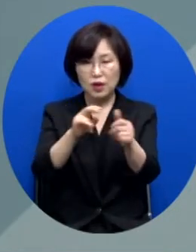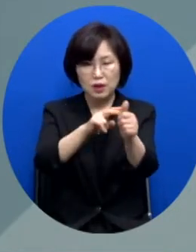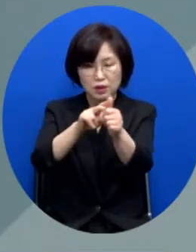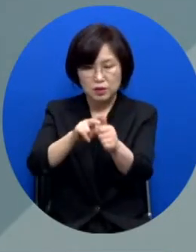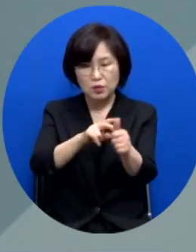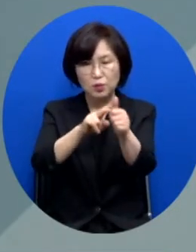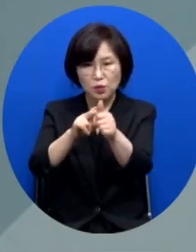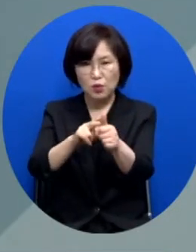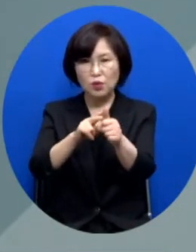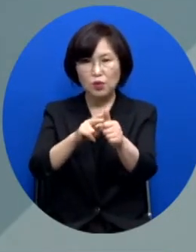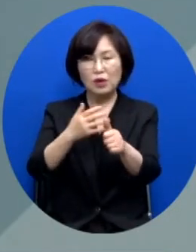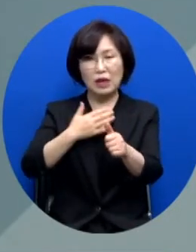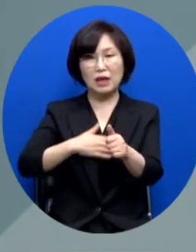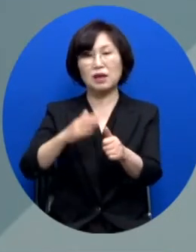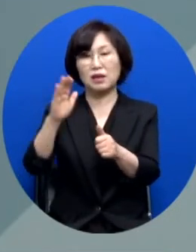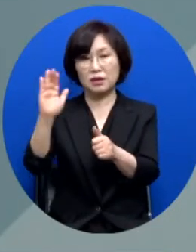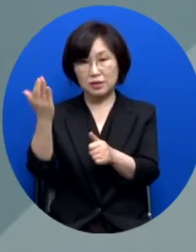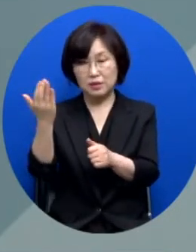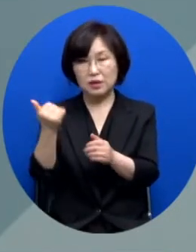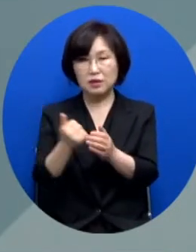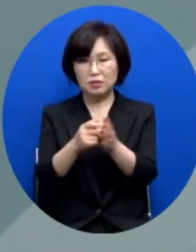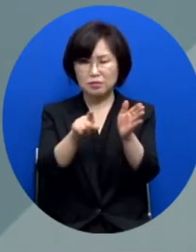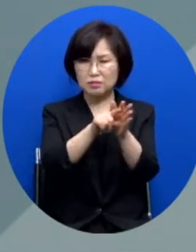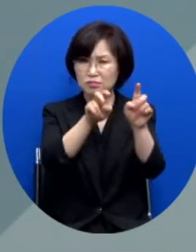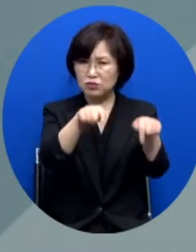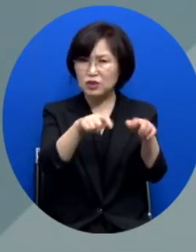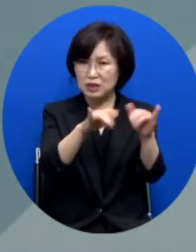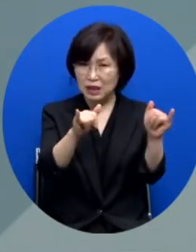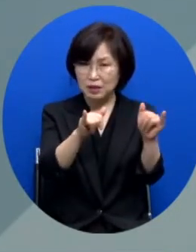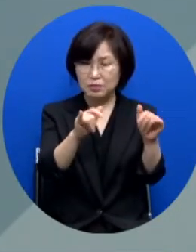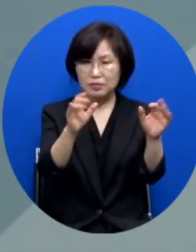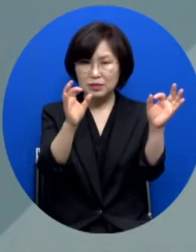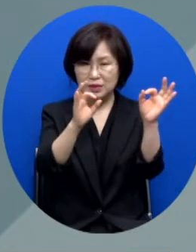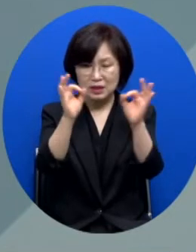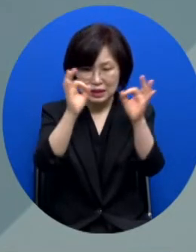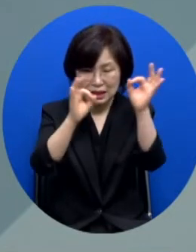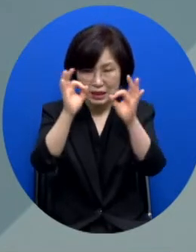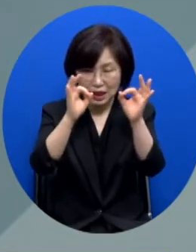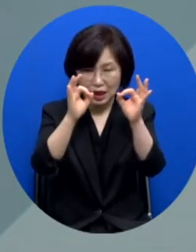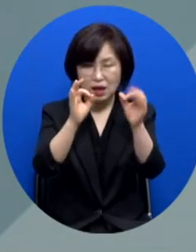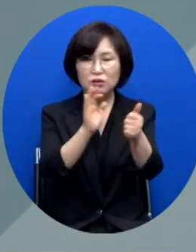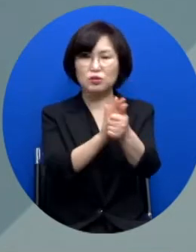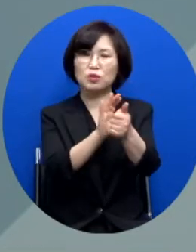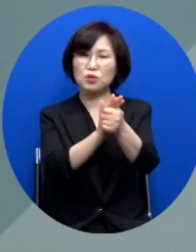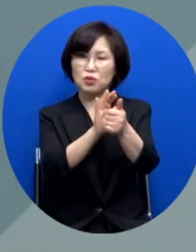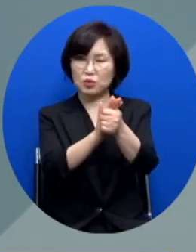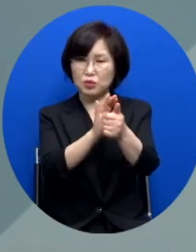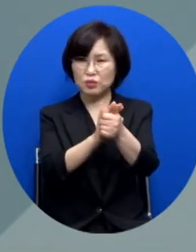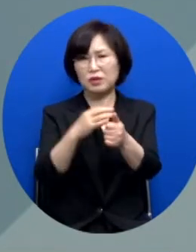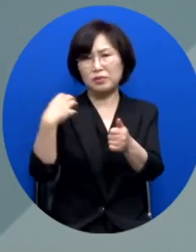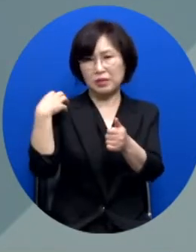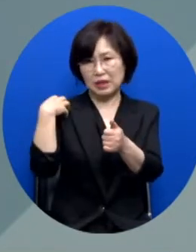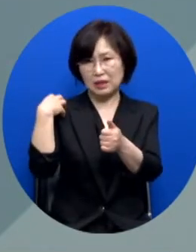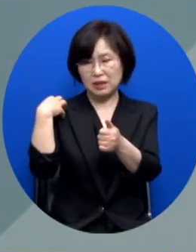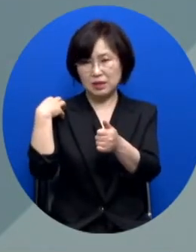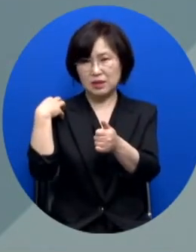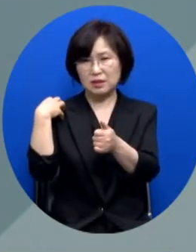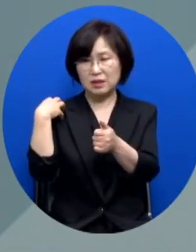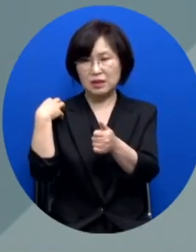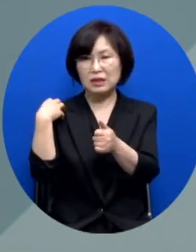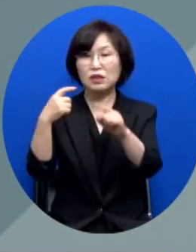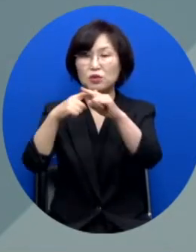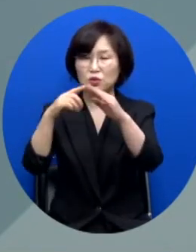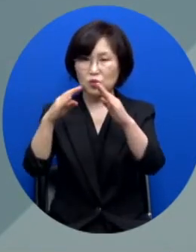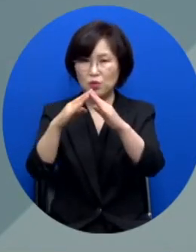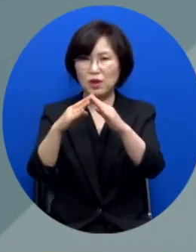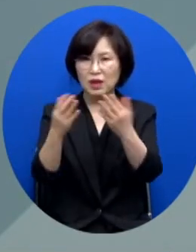듣고 정보를 잘 들어서 끊임없이 찾아가는 그런 역할을 찾아가서